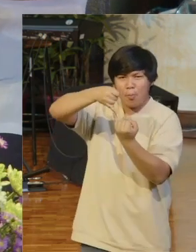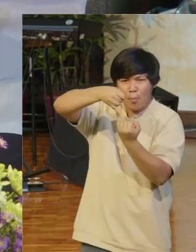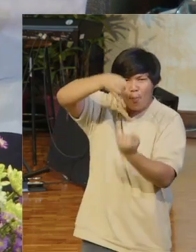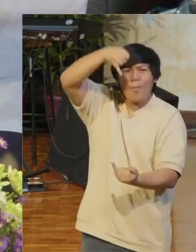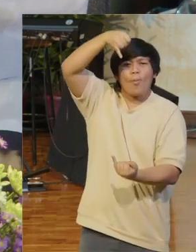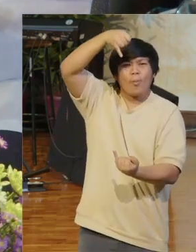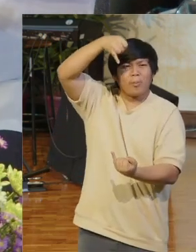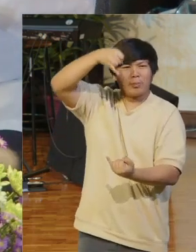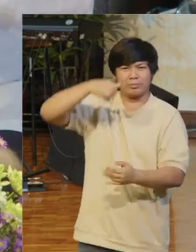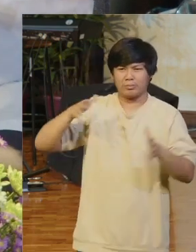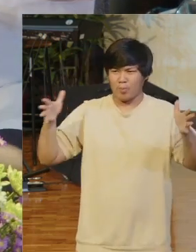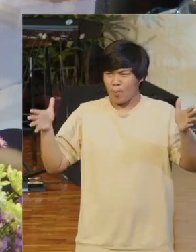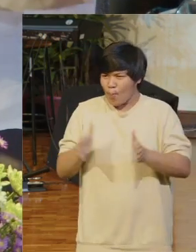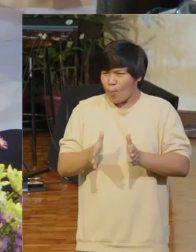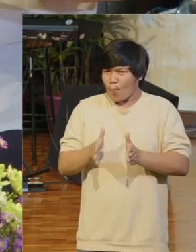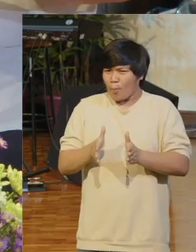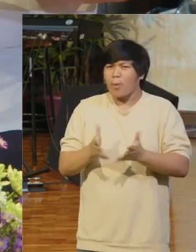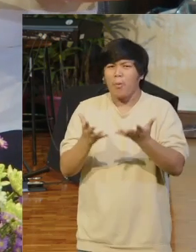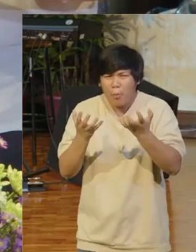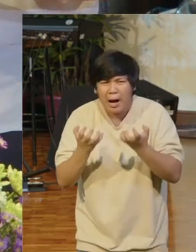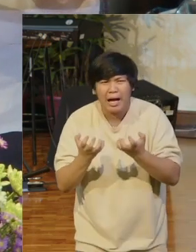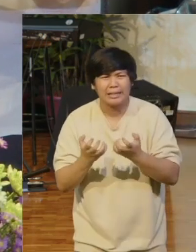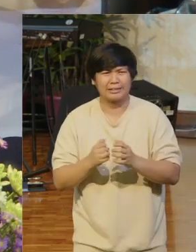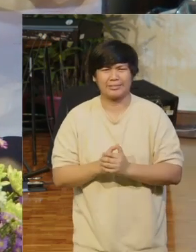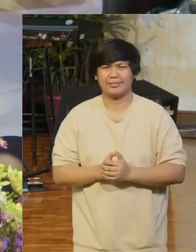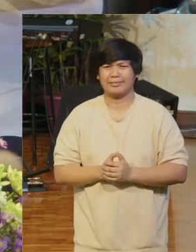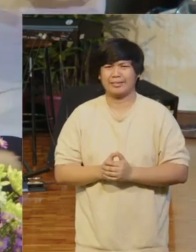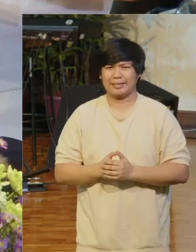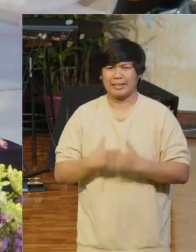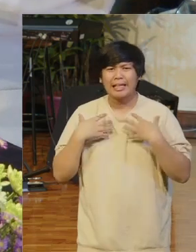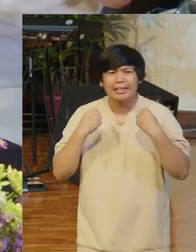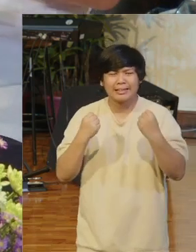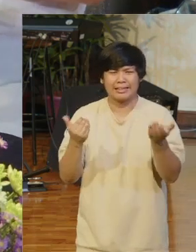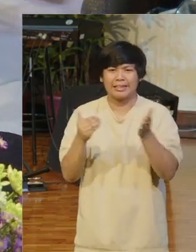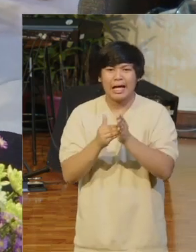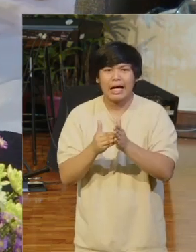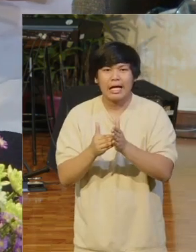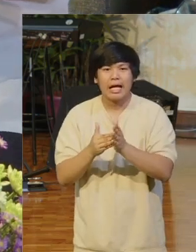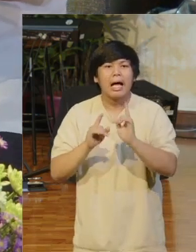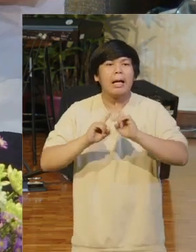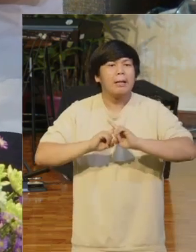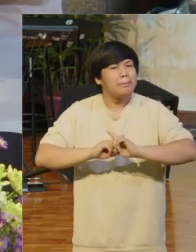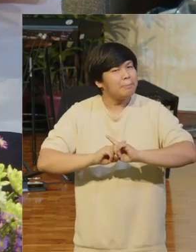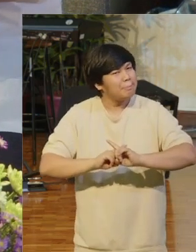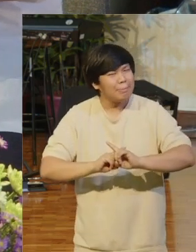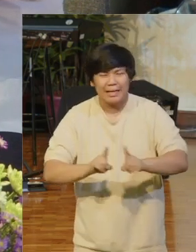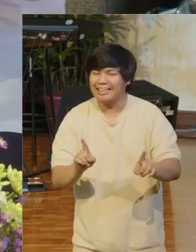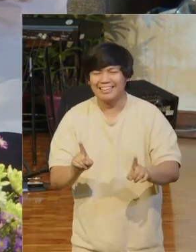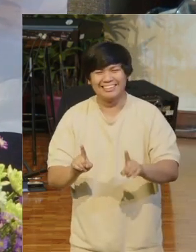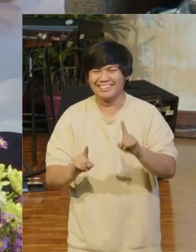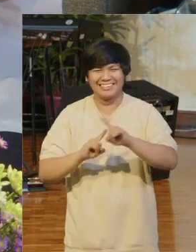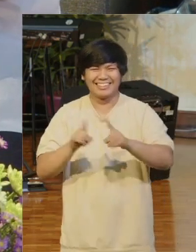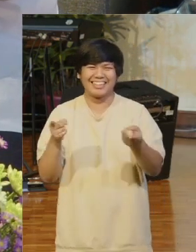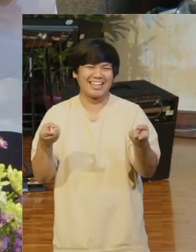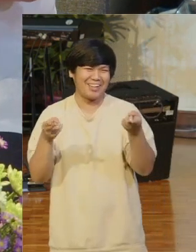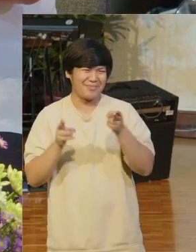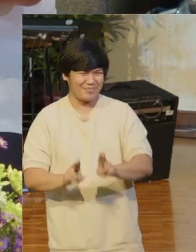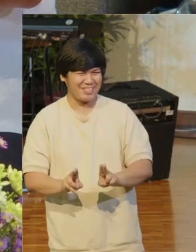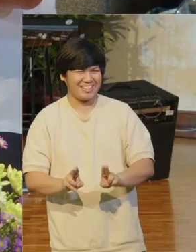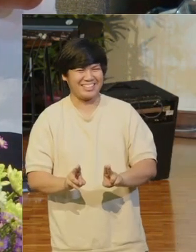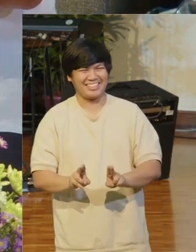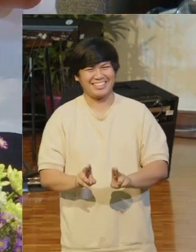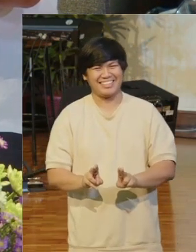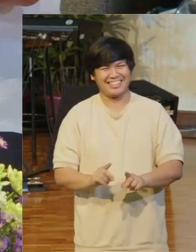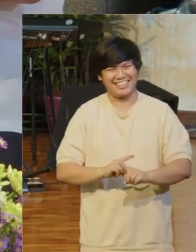No? Pumayat ng payat na payat. No? Pero parang mas imposible po yun kaysa sa pagdating ng